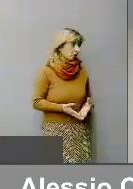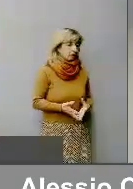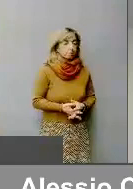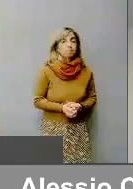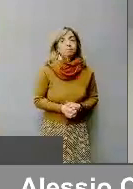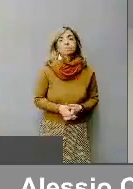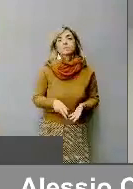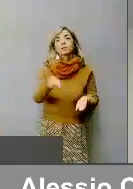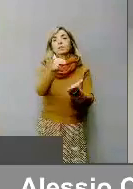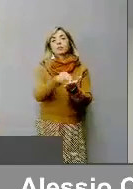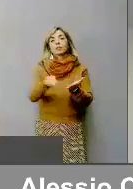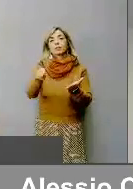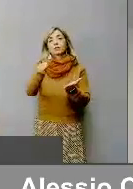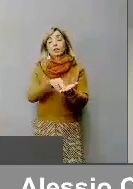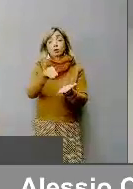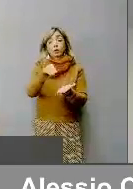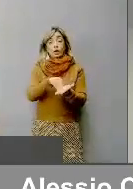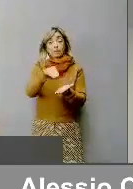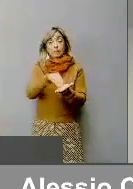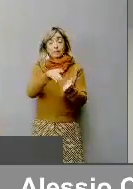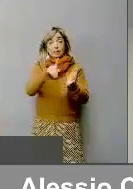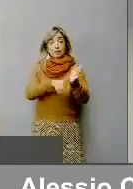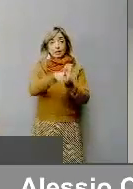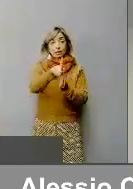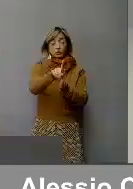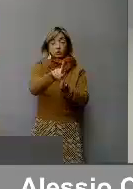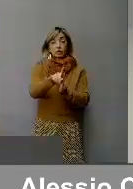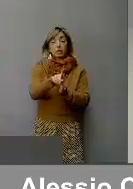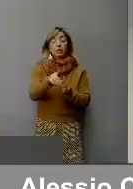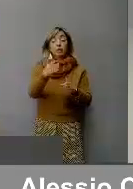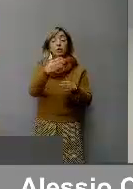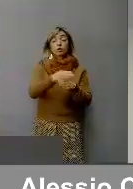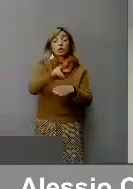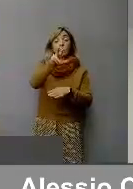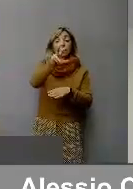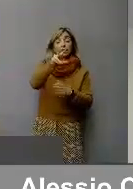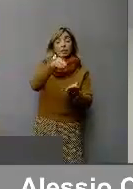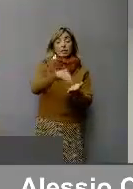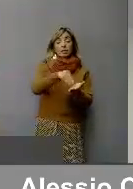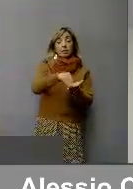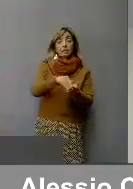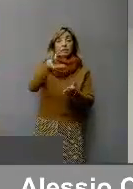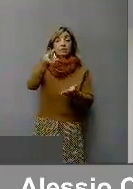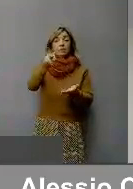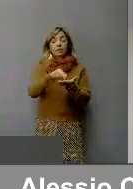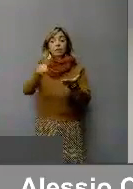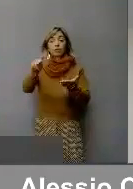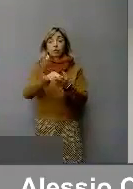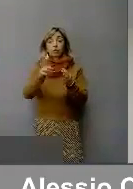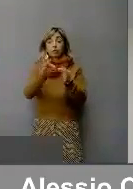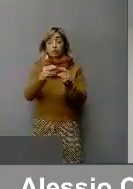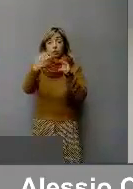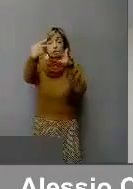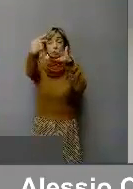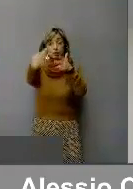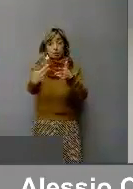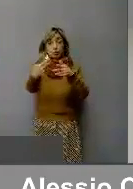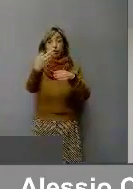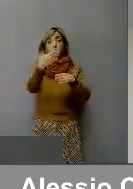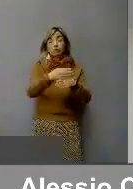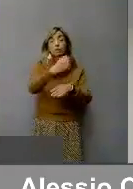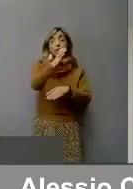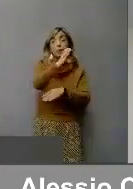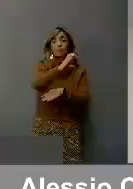esito votazione in presenza 30 consiglieri presenti 30 voti favorevoli da remoto consigliere